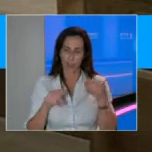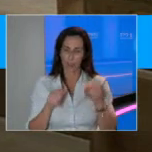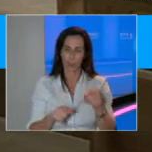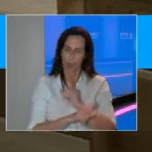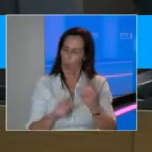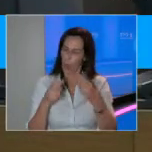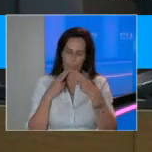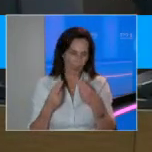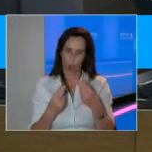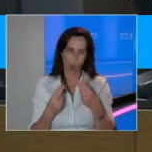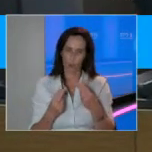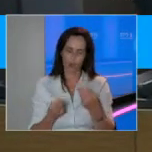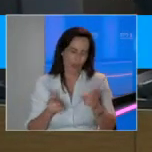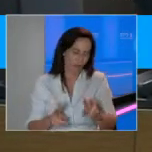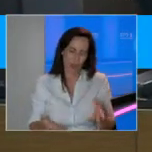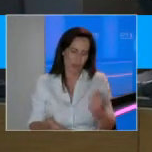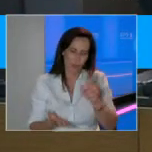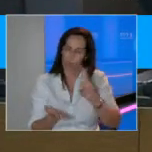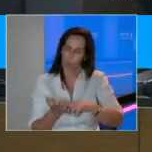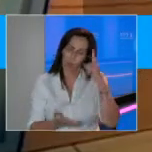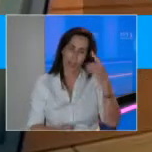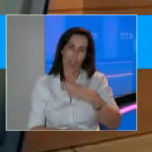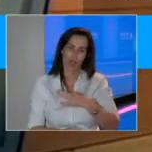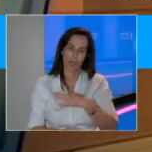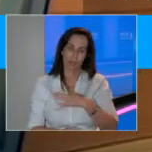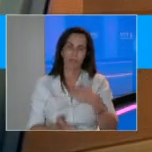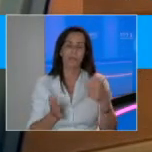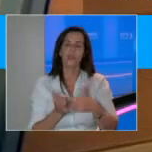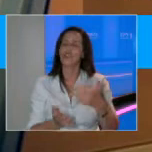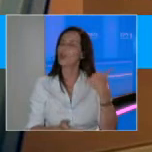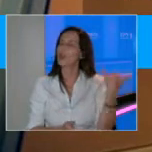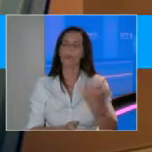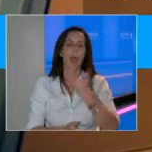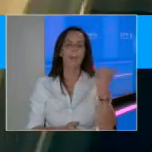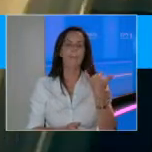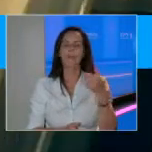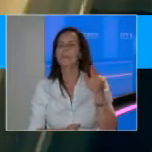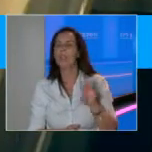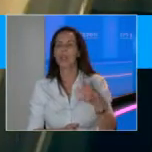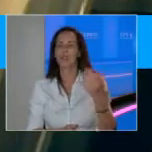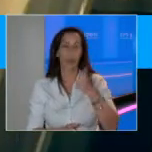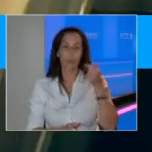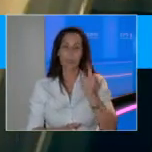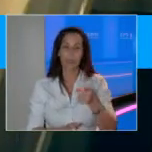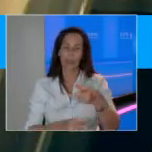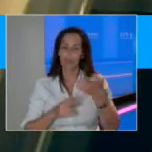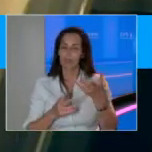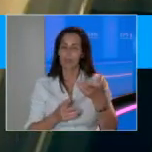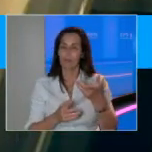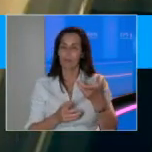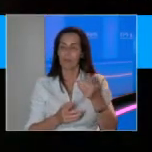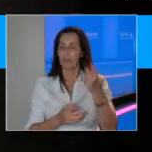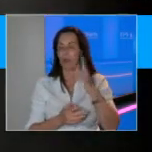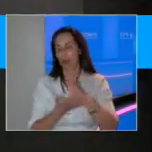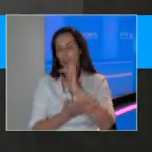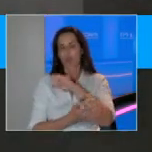הוא לא פתרון אפשרי, גם לא נכון לפי דעתי, משום שתמיד יש, קודם כל צריך להשאיר שיקול דעת